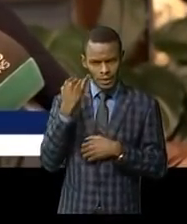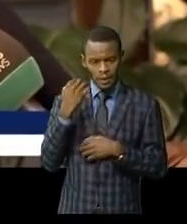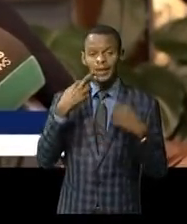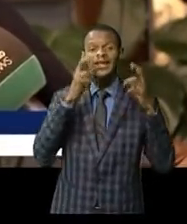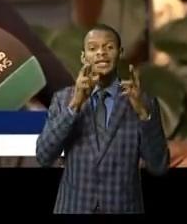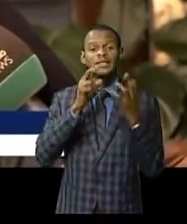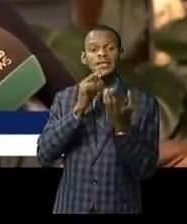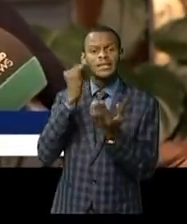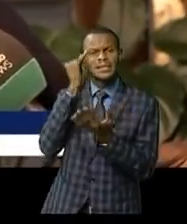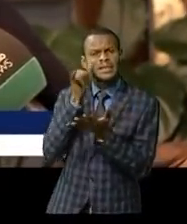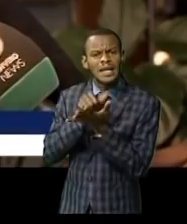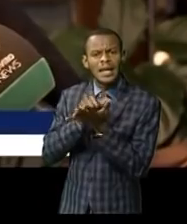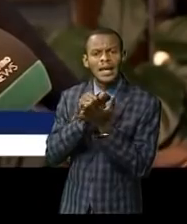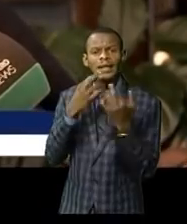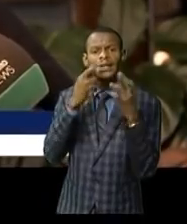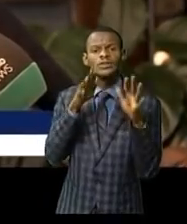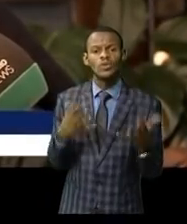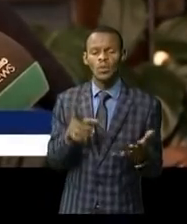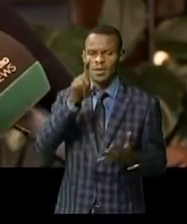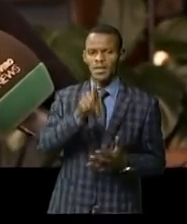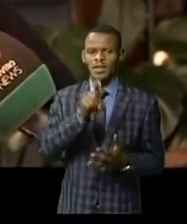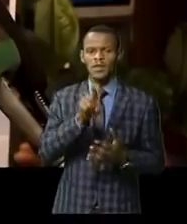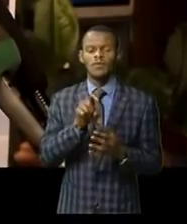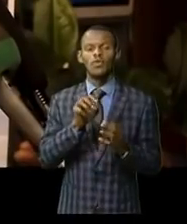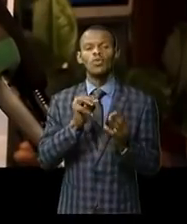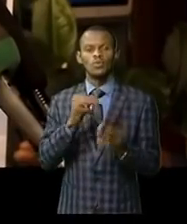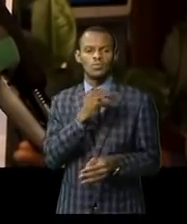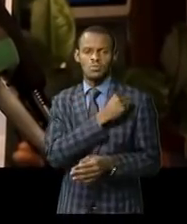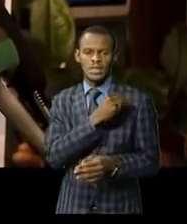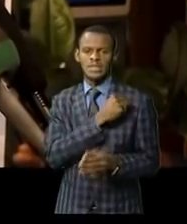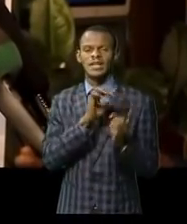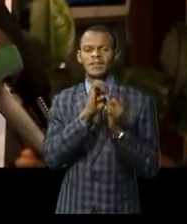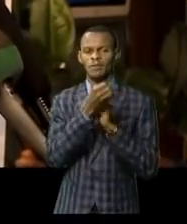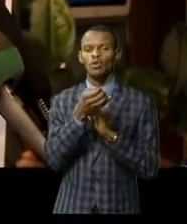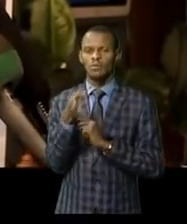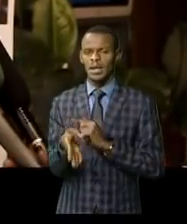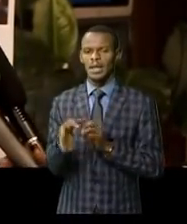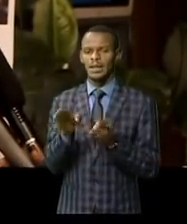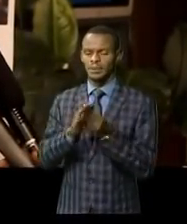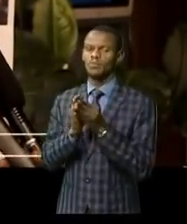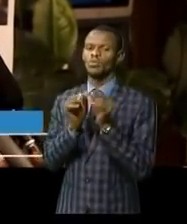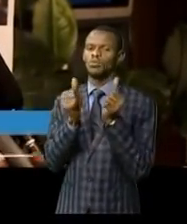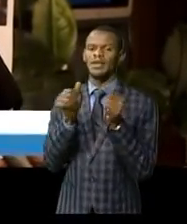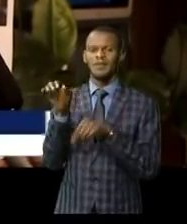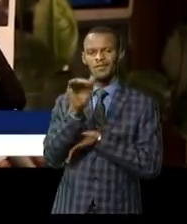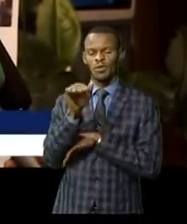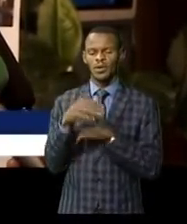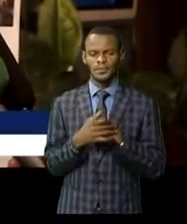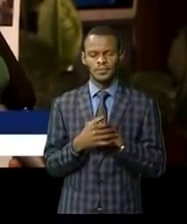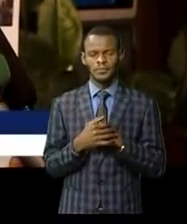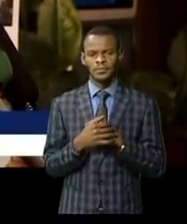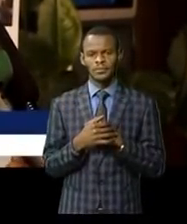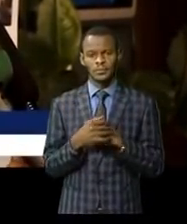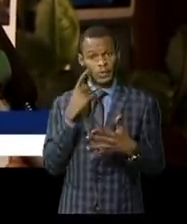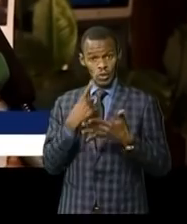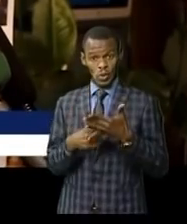procédure édictée par le ministère de l'Environnement. Quand on a vu qu'il y a 2 millions d'hectares de forêts communautaires,